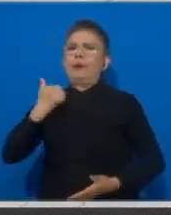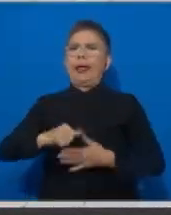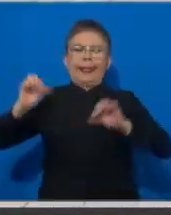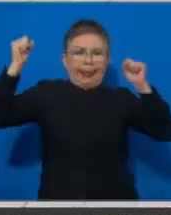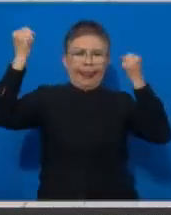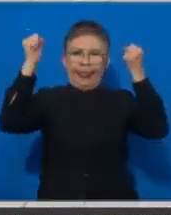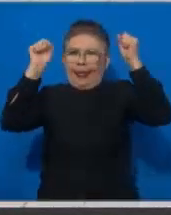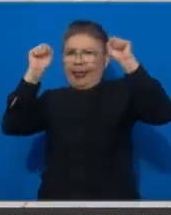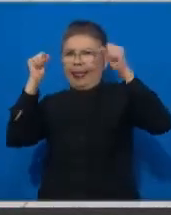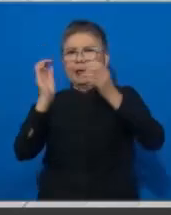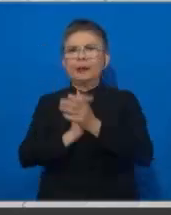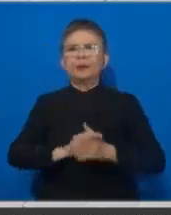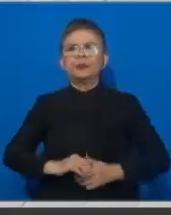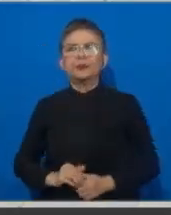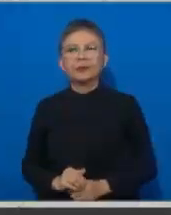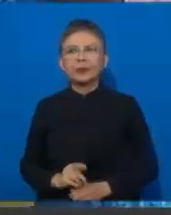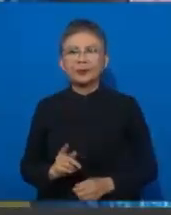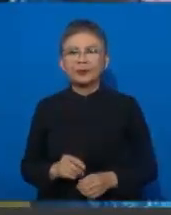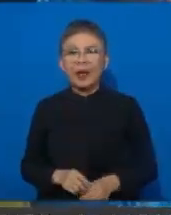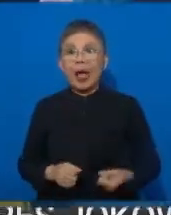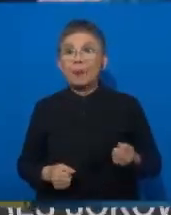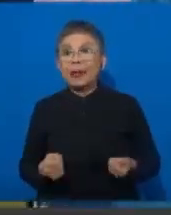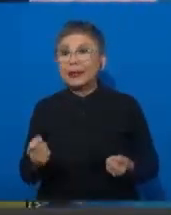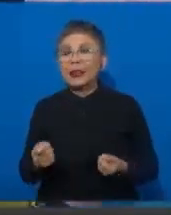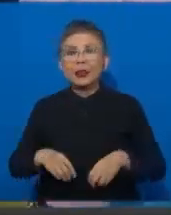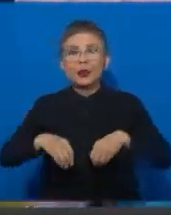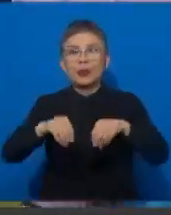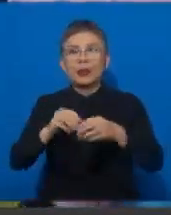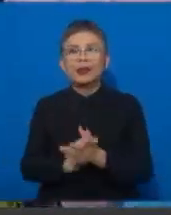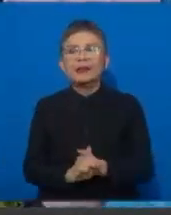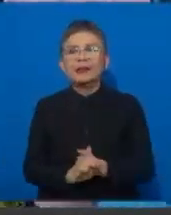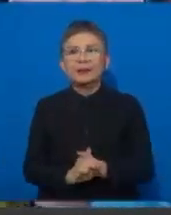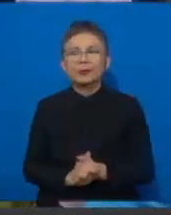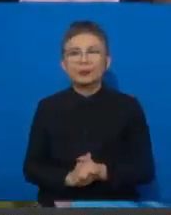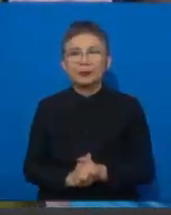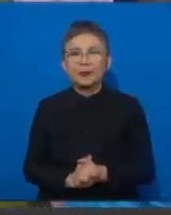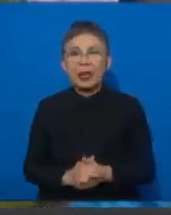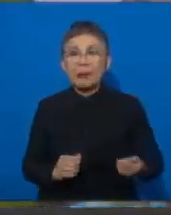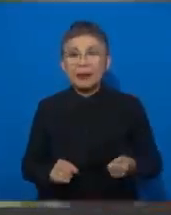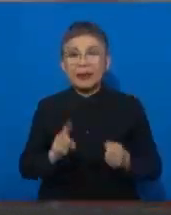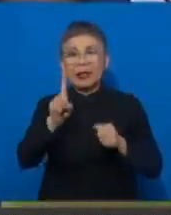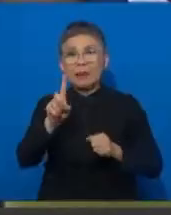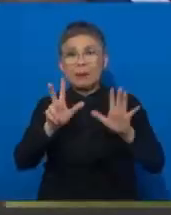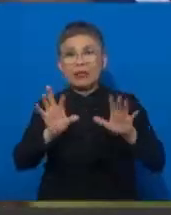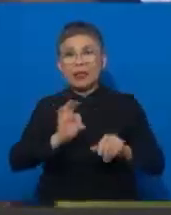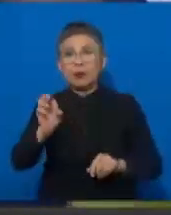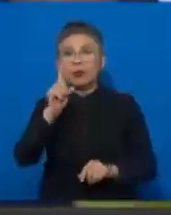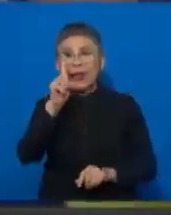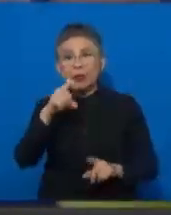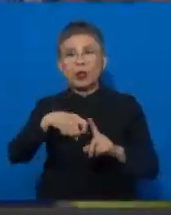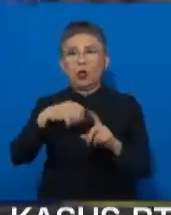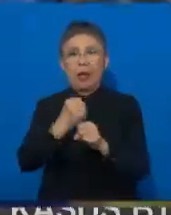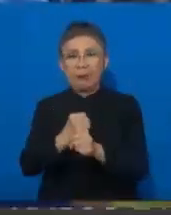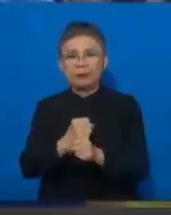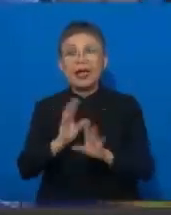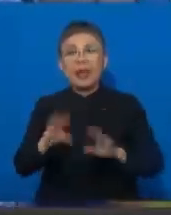Gerakan pangan murah ini digelar di tengah mahalnya harga beras di pasaran yang mencapai Rp18.000 per kilogramnya. Dalam kegiatan ini, Pemda Lombok Tengah